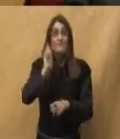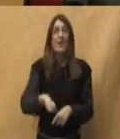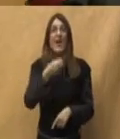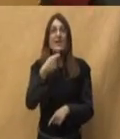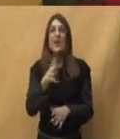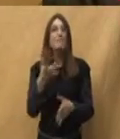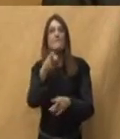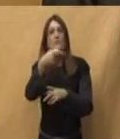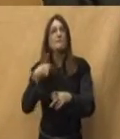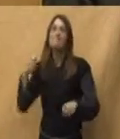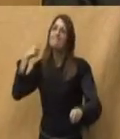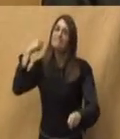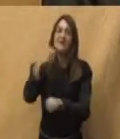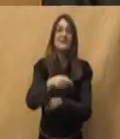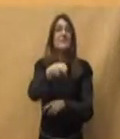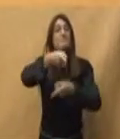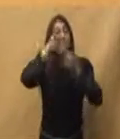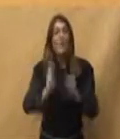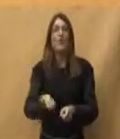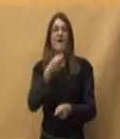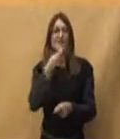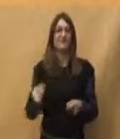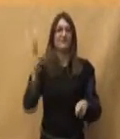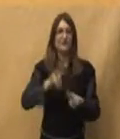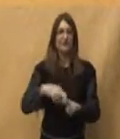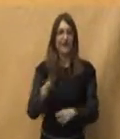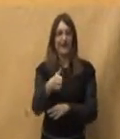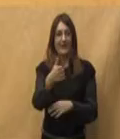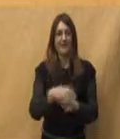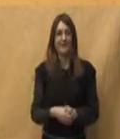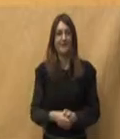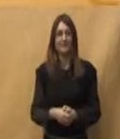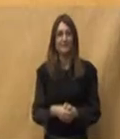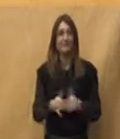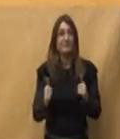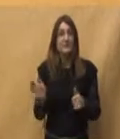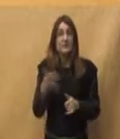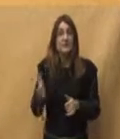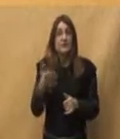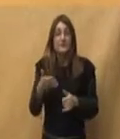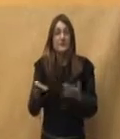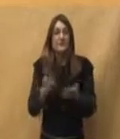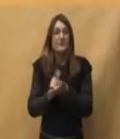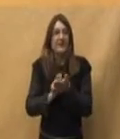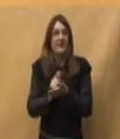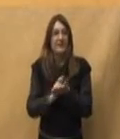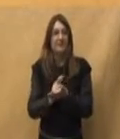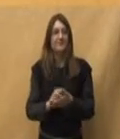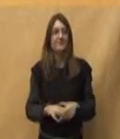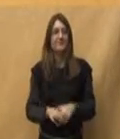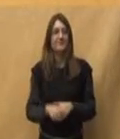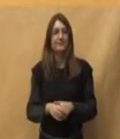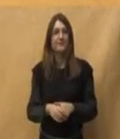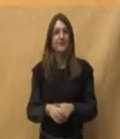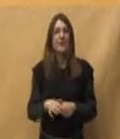ribu, za majku Božju. E, gledajte, meni se strašno vrijeme žuri, vi bi se iznenadili. Ja ću samo